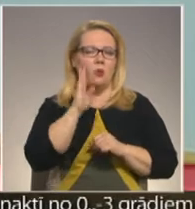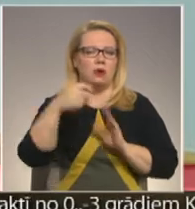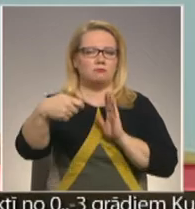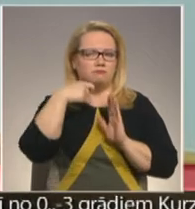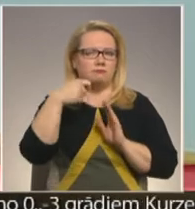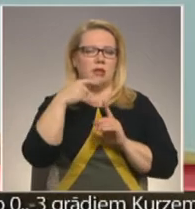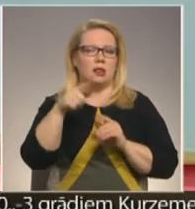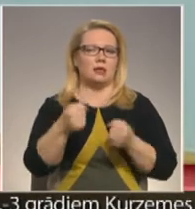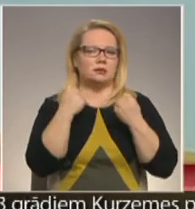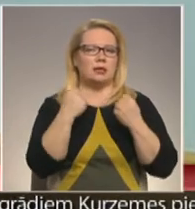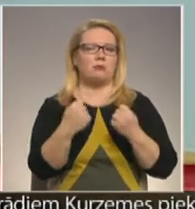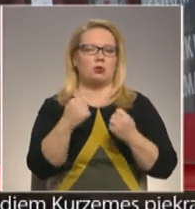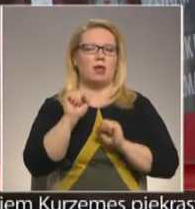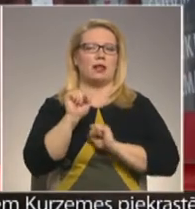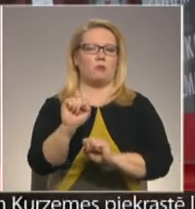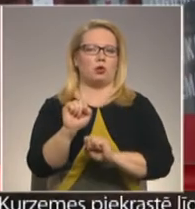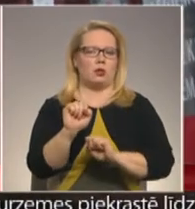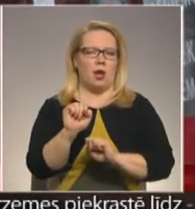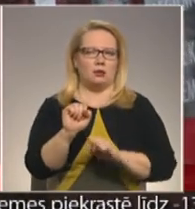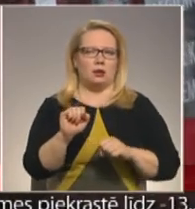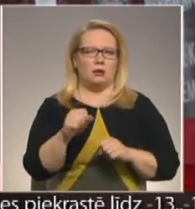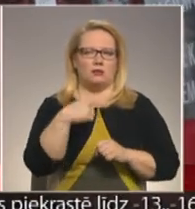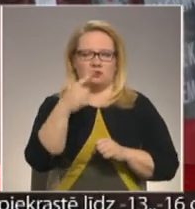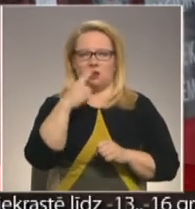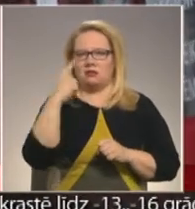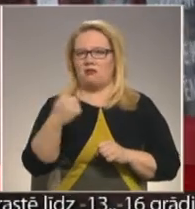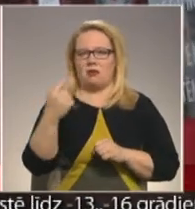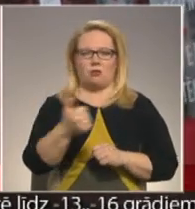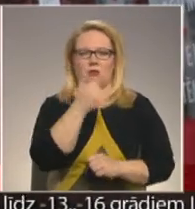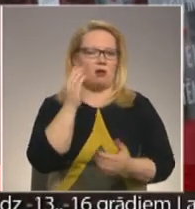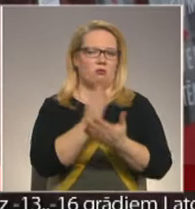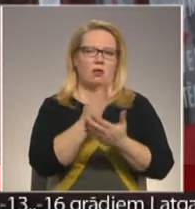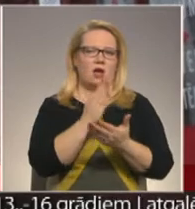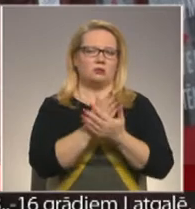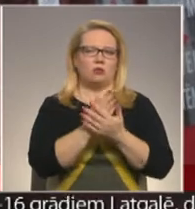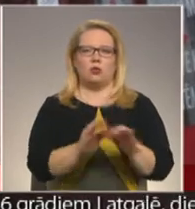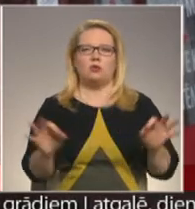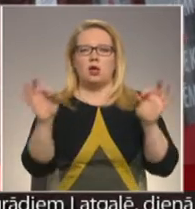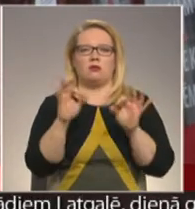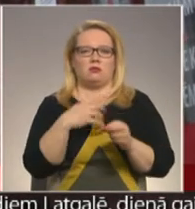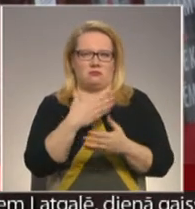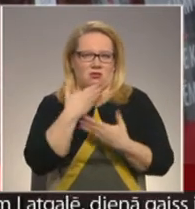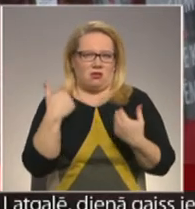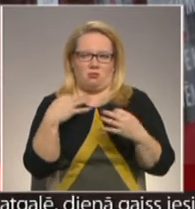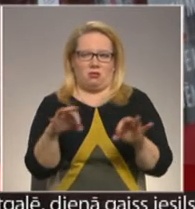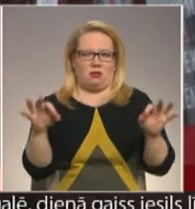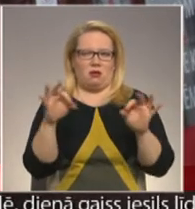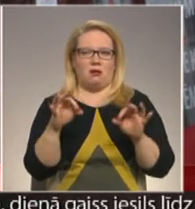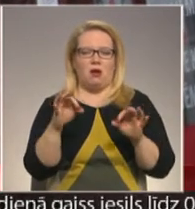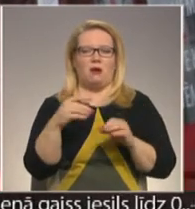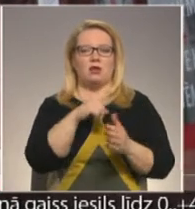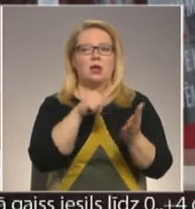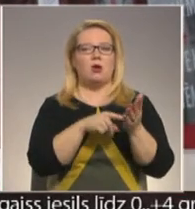lai stiprinātu imunitāti. Nevien gadu es nesu. Neko darīs un nekas man nav. Kā jūs